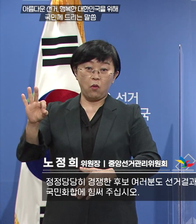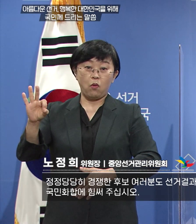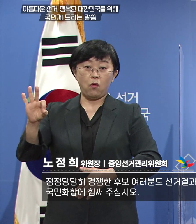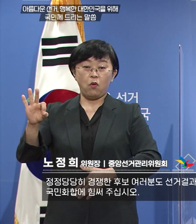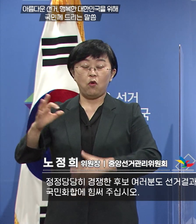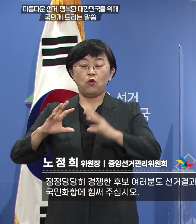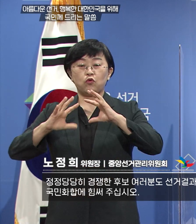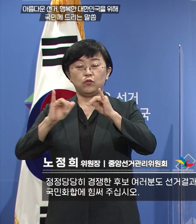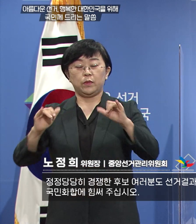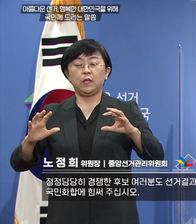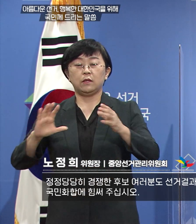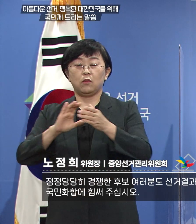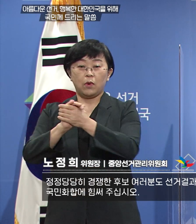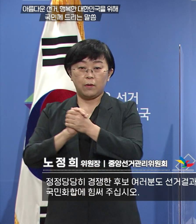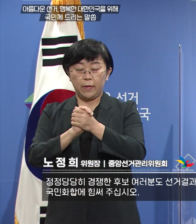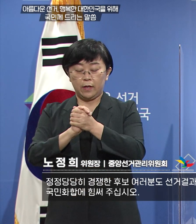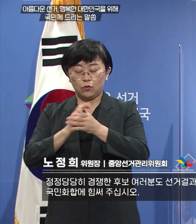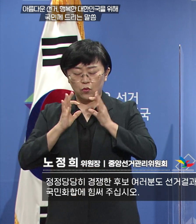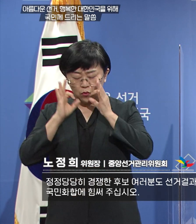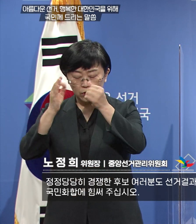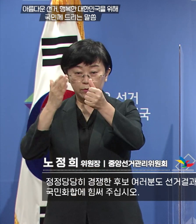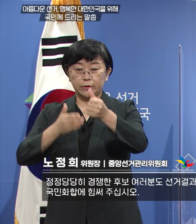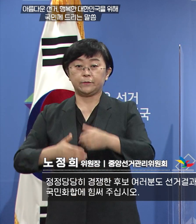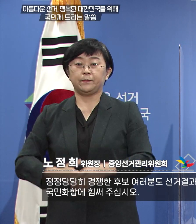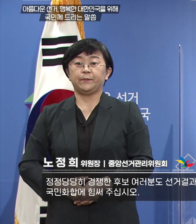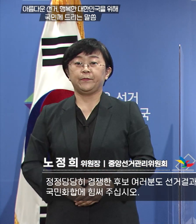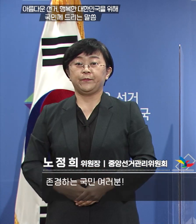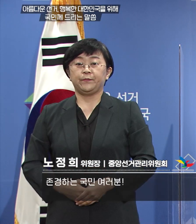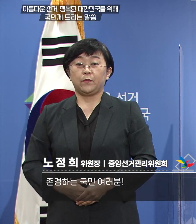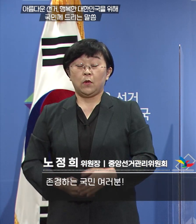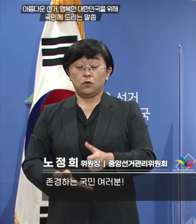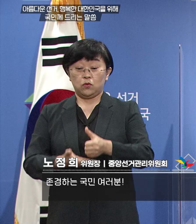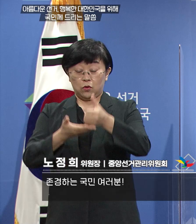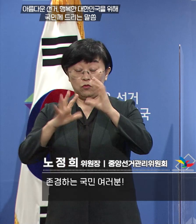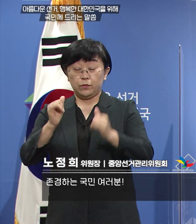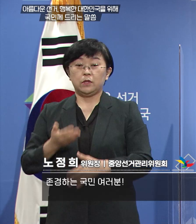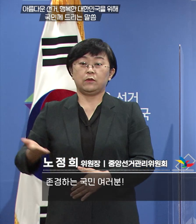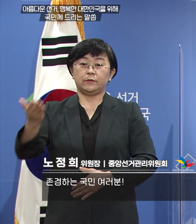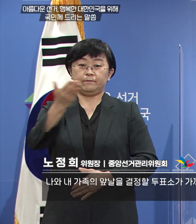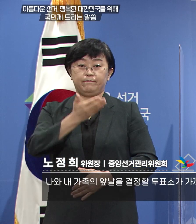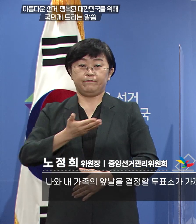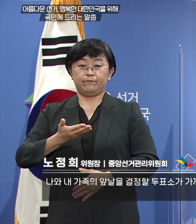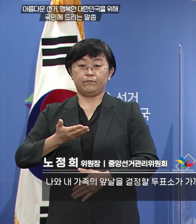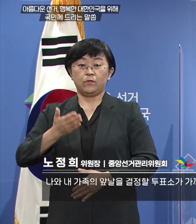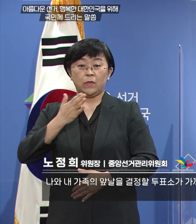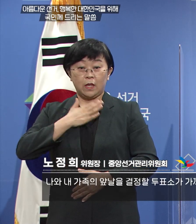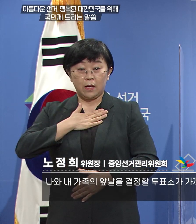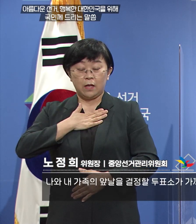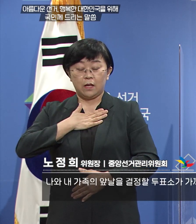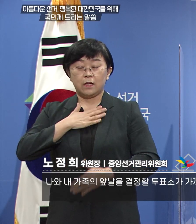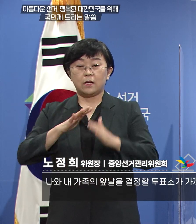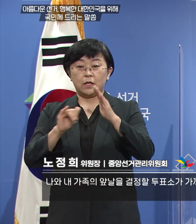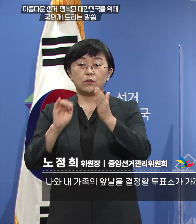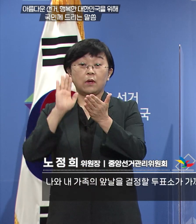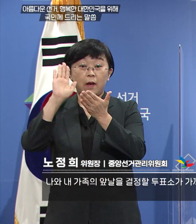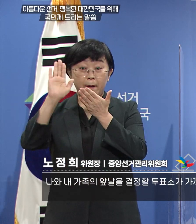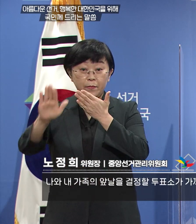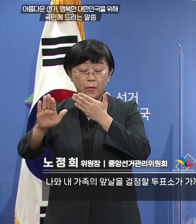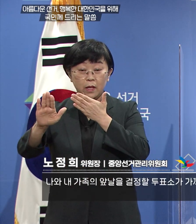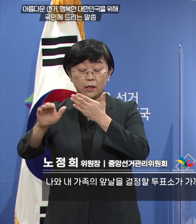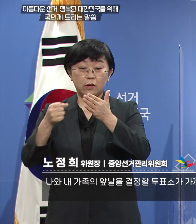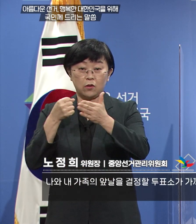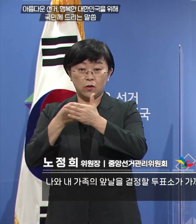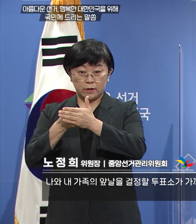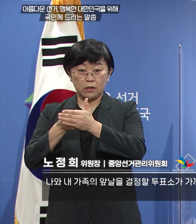국민 화합에 힘써 주십시오. 존경하는 국민 여러분, 나와 내 가족의 앞날을